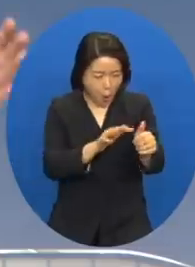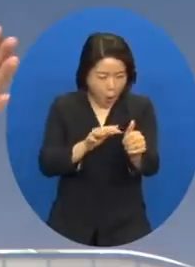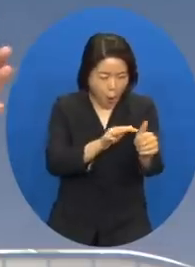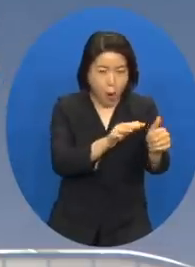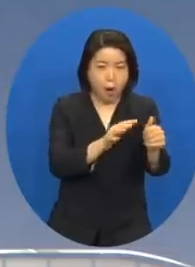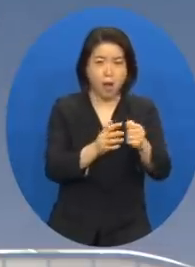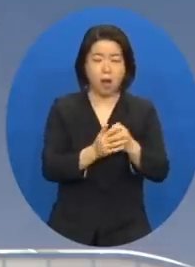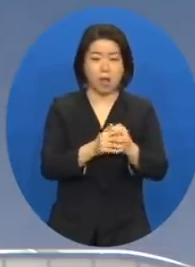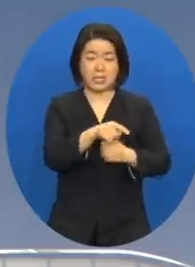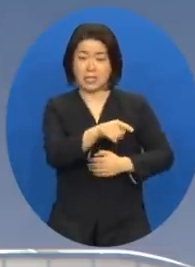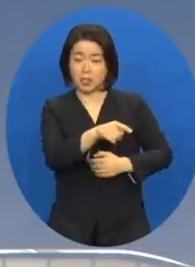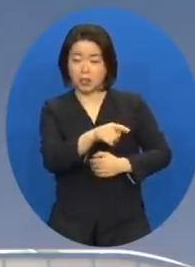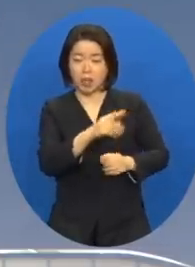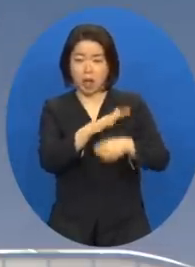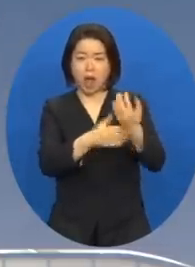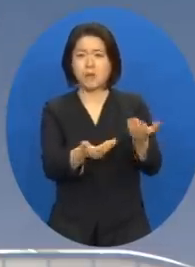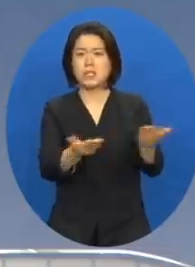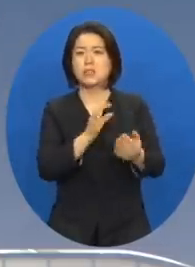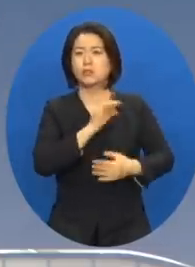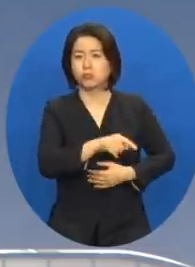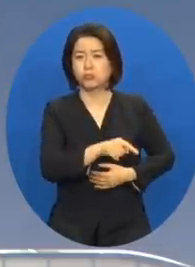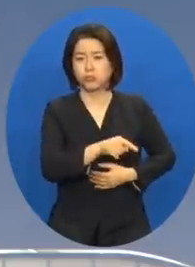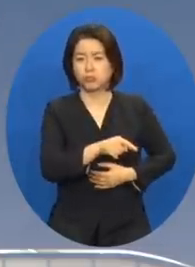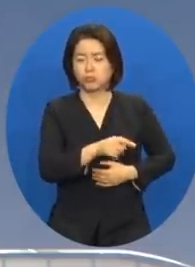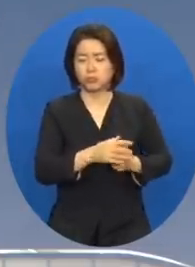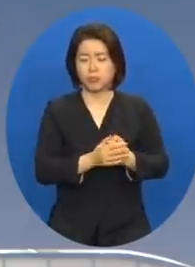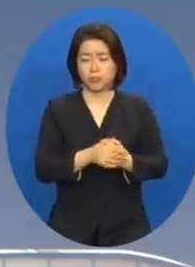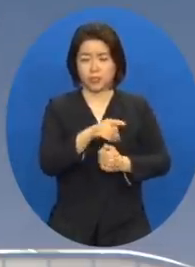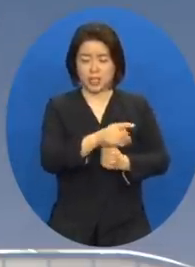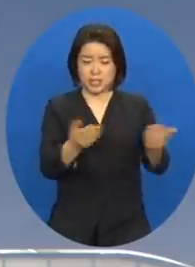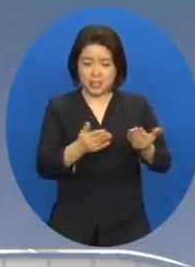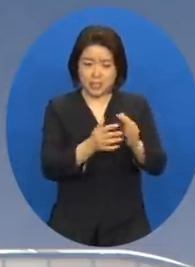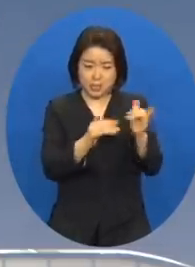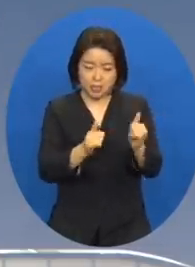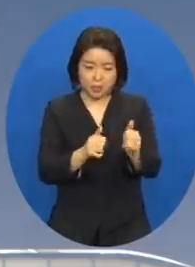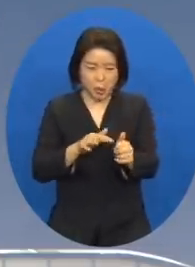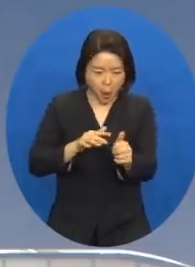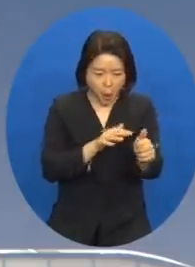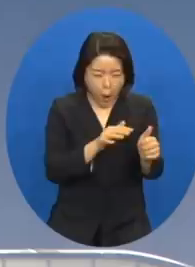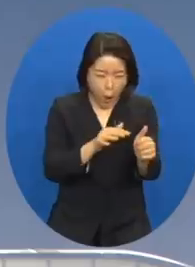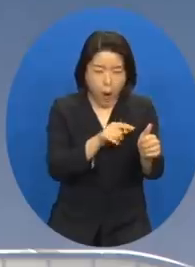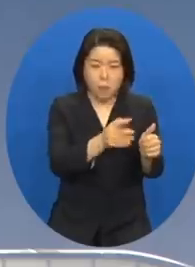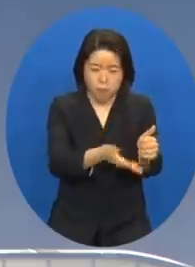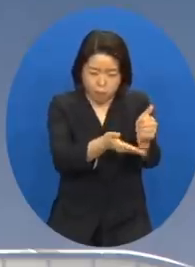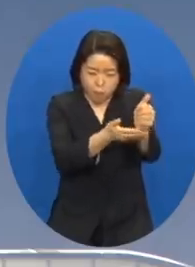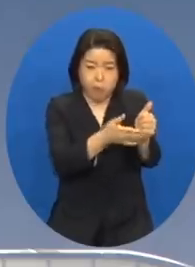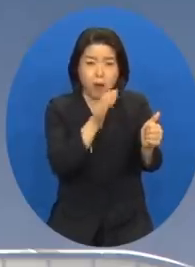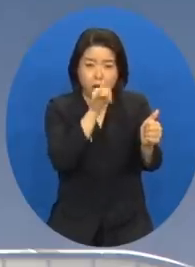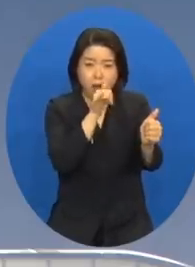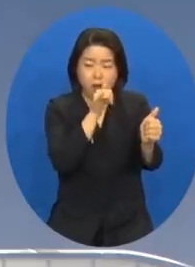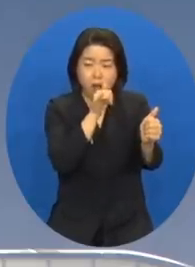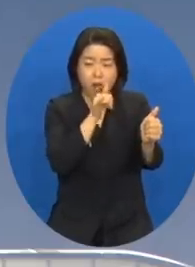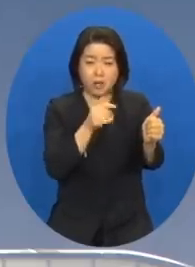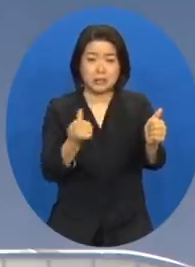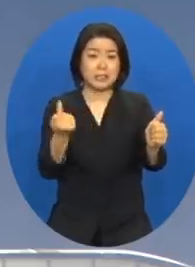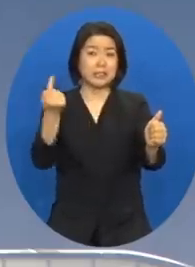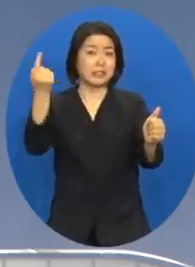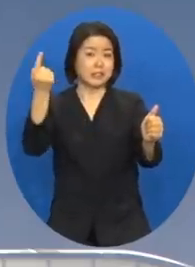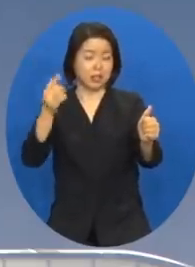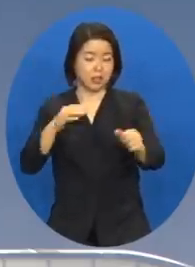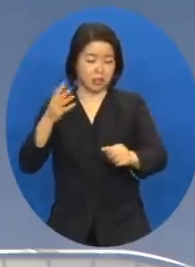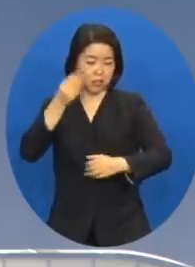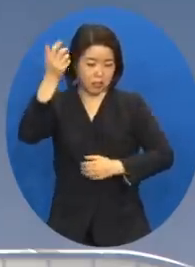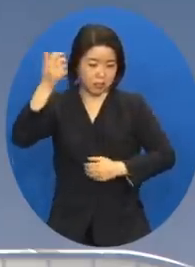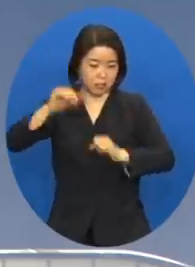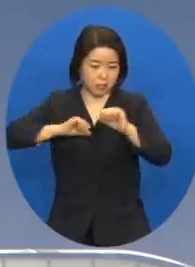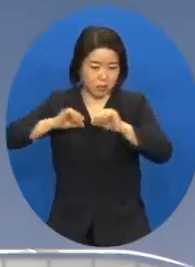하나님의 일꾼일 뿐인데 그 일꾼을 추종하는 거예요. 실제로 역사하시는 성령님을